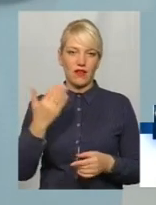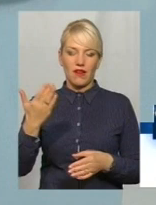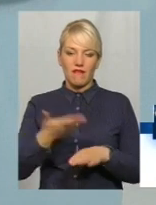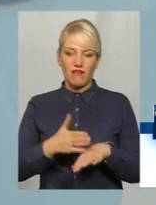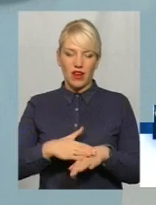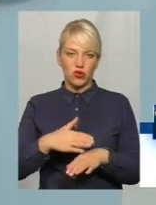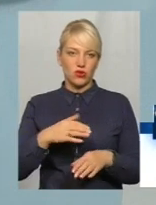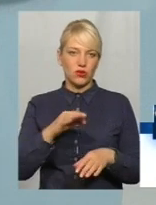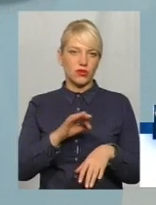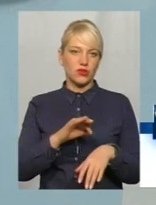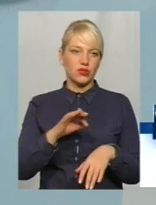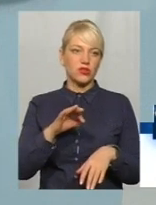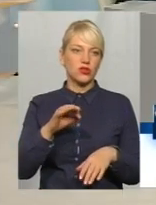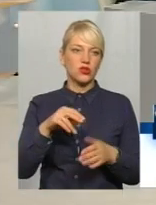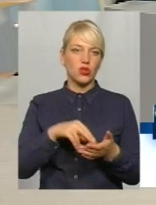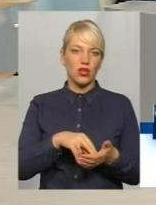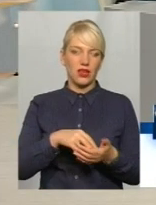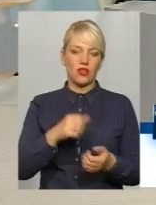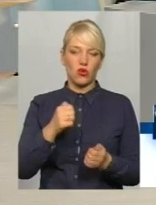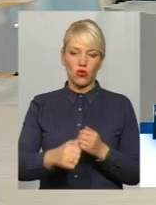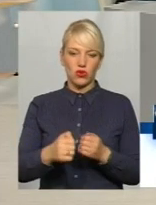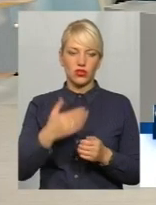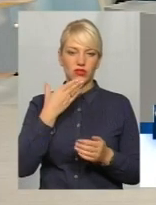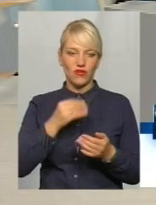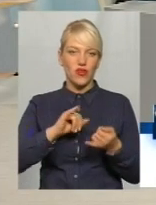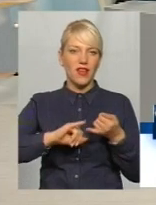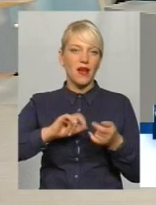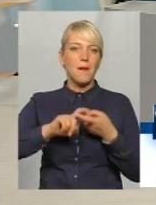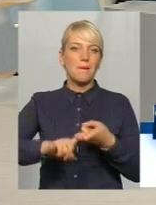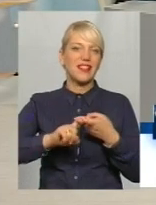свої мікроби. Нам це дуже не подобається.